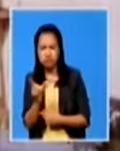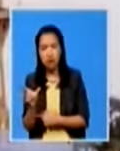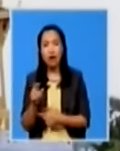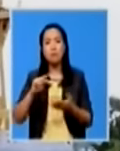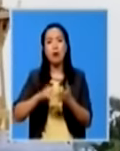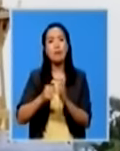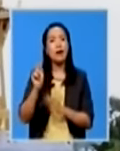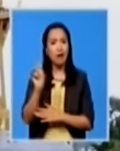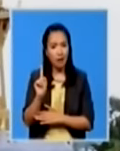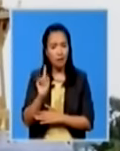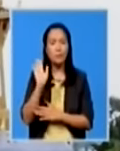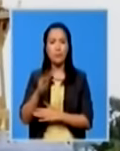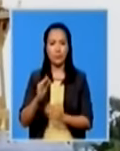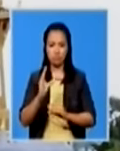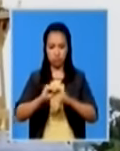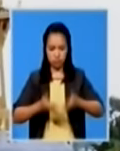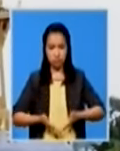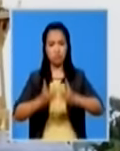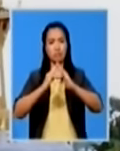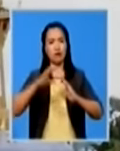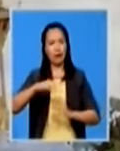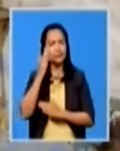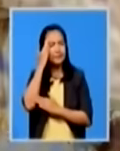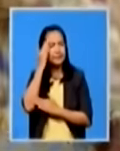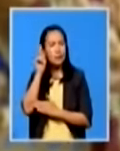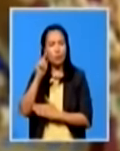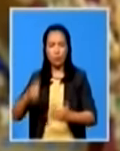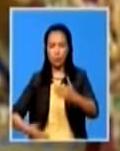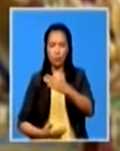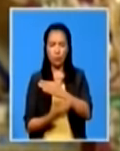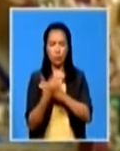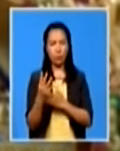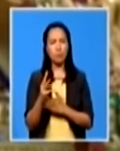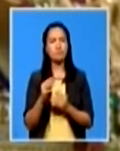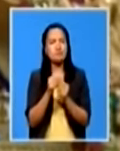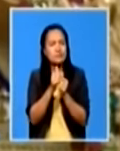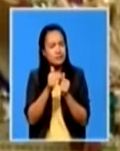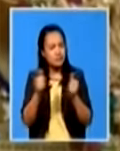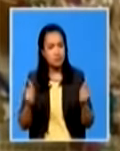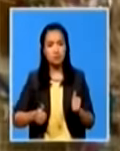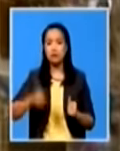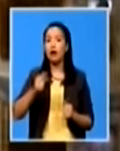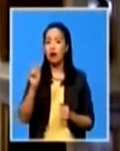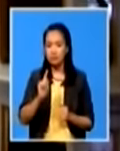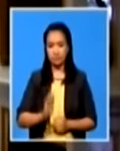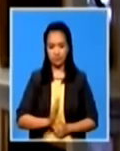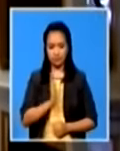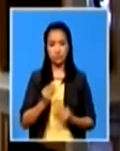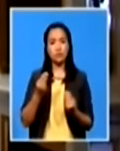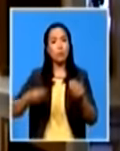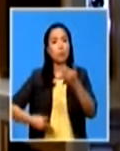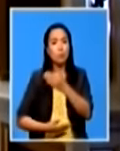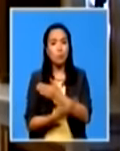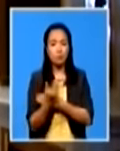างขึ้นเพื่อเป็นที่ระลึกเฉลิมพระเกียรติในโอกาสอันเป็นมหามงคลยิ่งใหญ่กล่าวคือเพื่อเฉลิมพระเกียรติในโอกาส